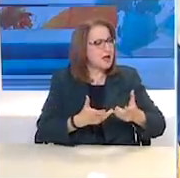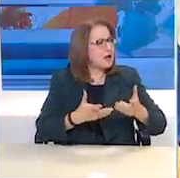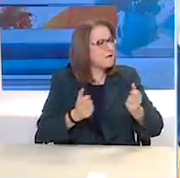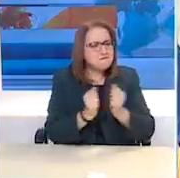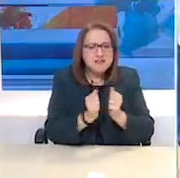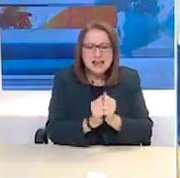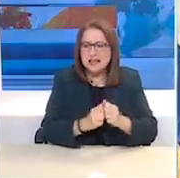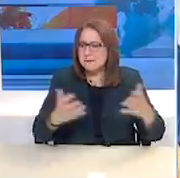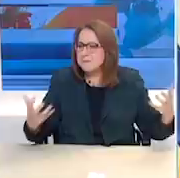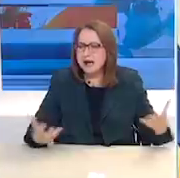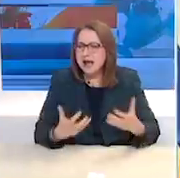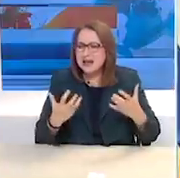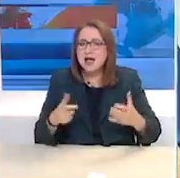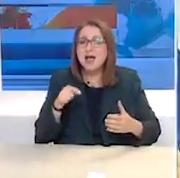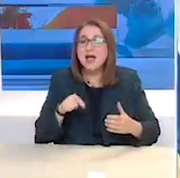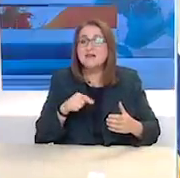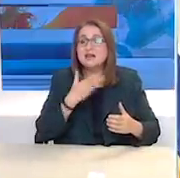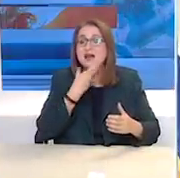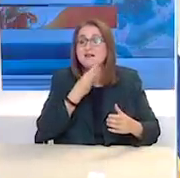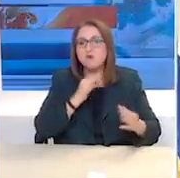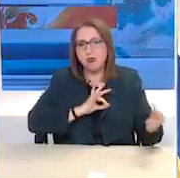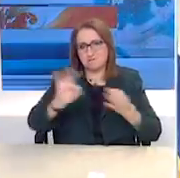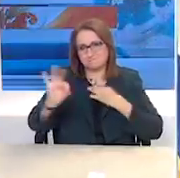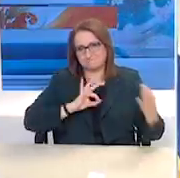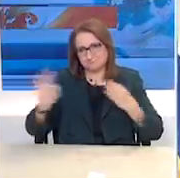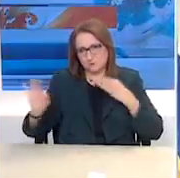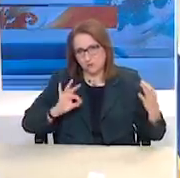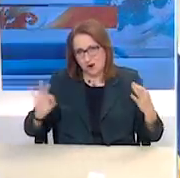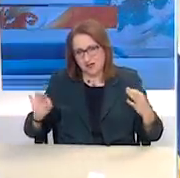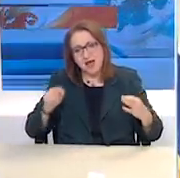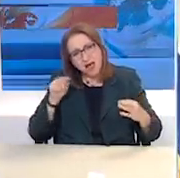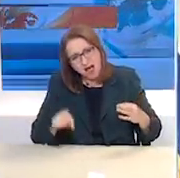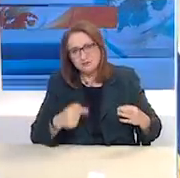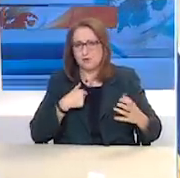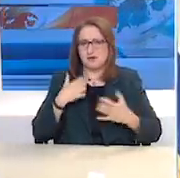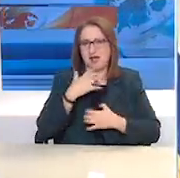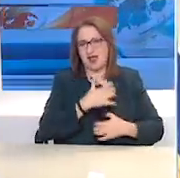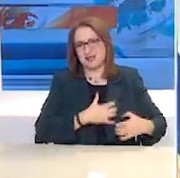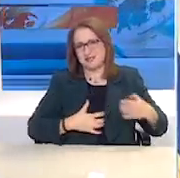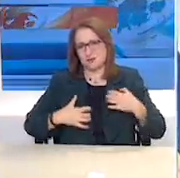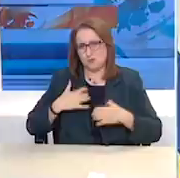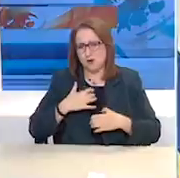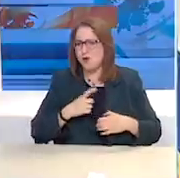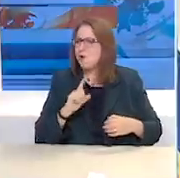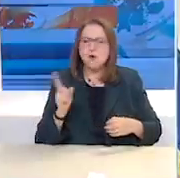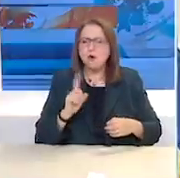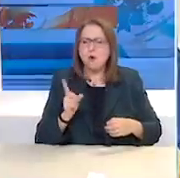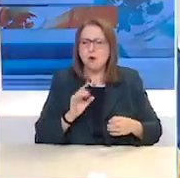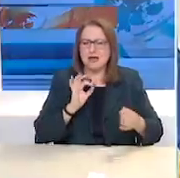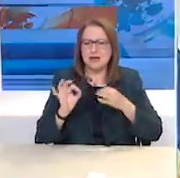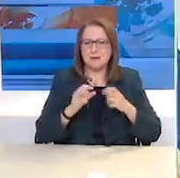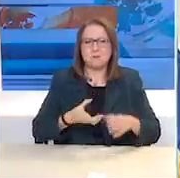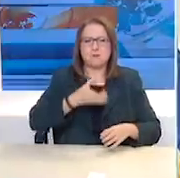ανθρώπους μέσα, μπορούν πολύ εύκολα να διασπείρουν τον ιό. Αυτό είναι η ανησυχία μας, αυτό είναι το υγειονομικό πρόβλημα. Δεν μεταδίδει το ιός με